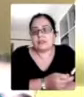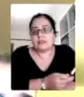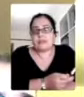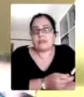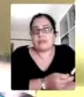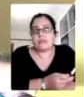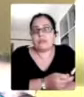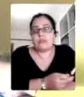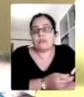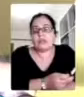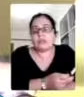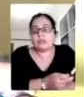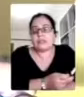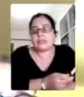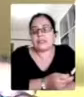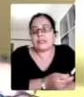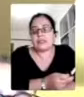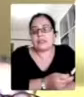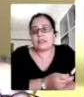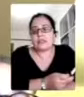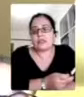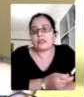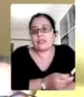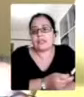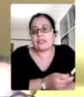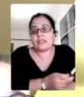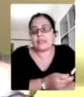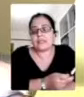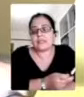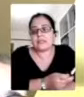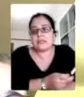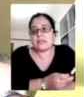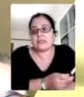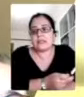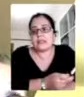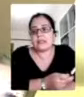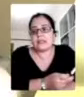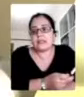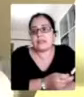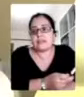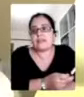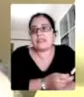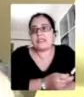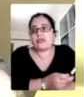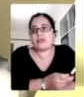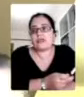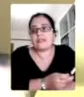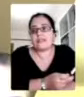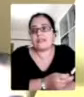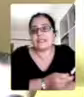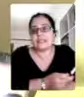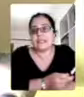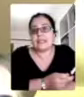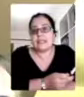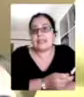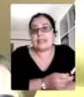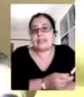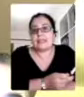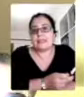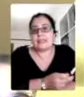vereyim. Bu corn cup'la ilgili olarak, corn cup ilk birkaç içimde mısır kokusu ve tadı